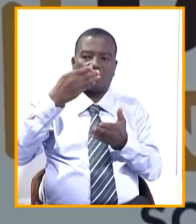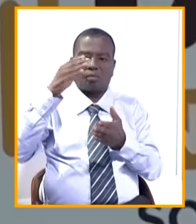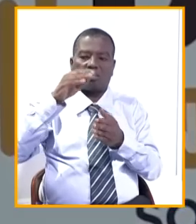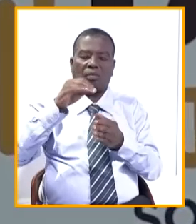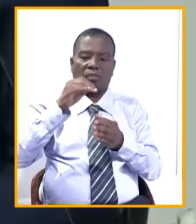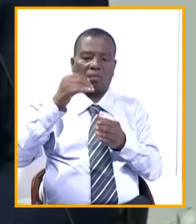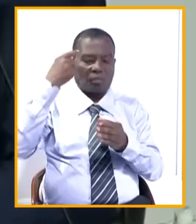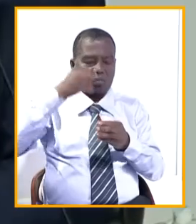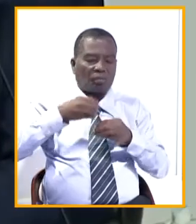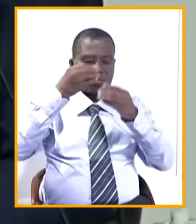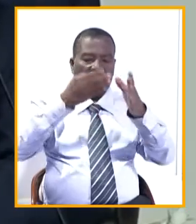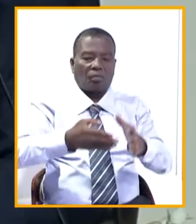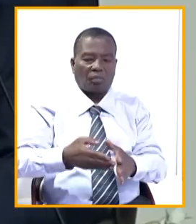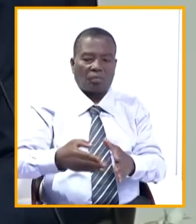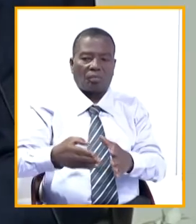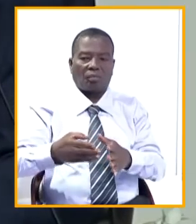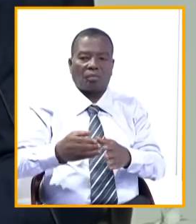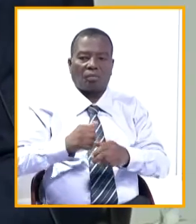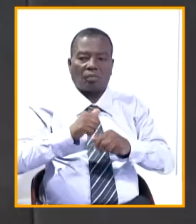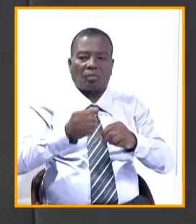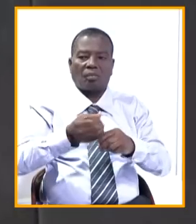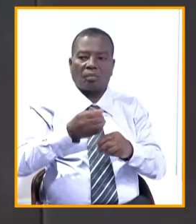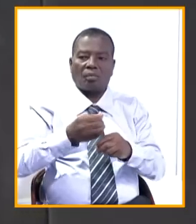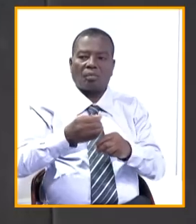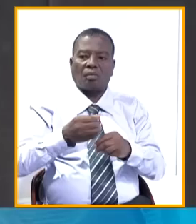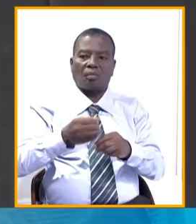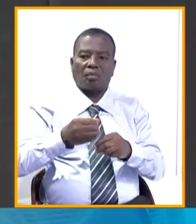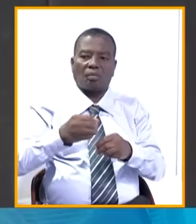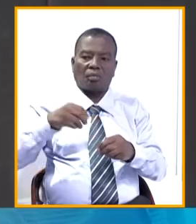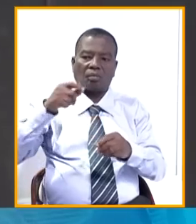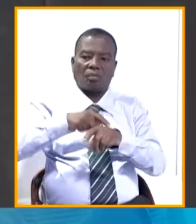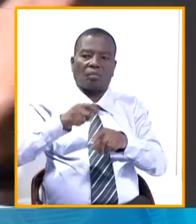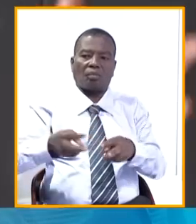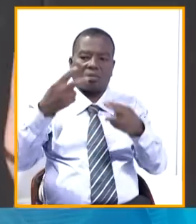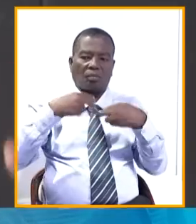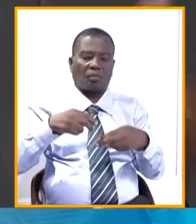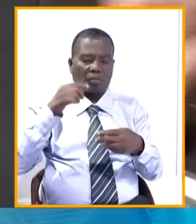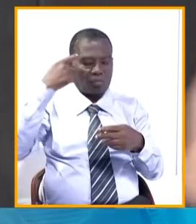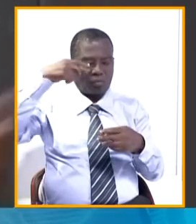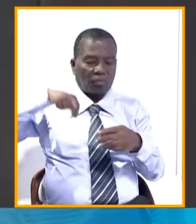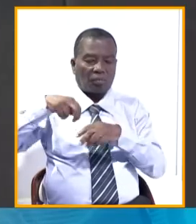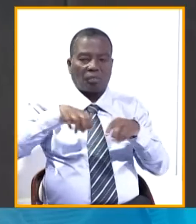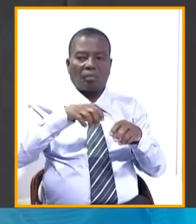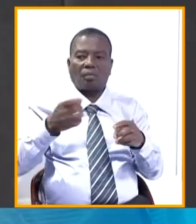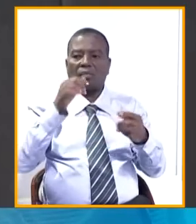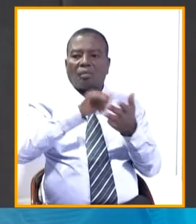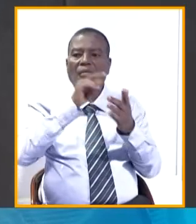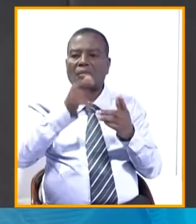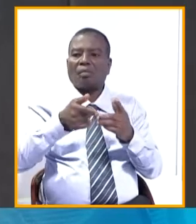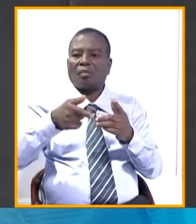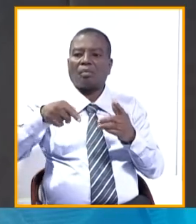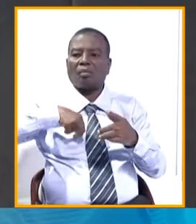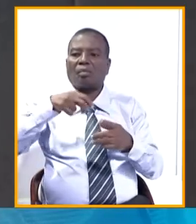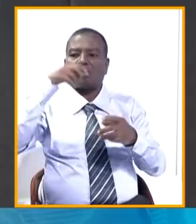nationaux, afin d'assurer une souveraineté alimentaire au continent. Le moment est venu pour faire ce qu'on devrait faire depuis longtemps, déclencher toutes